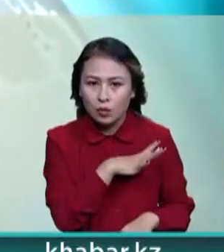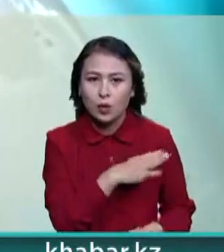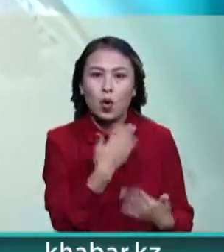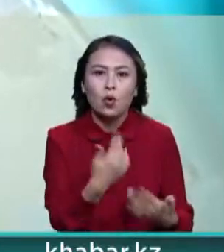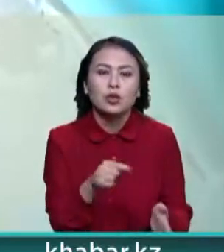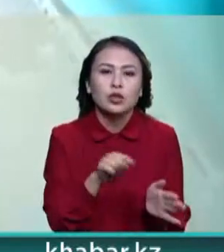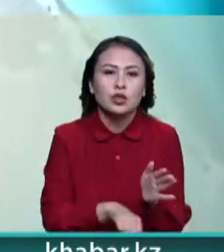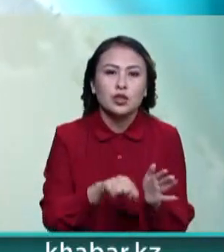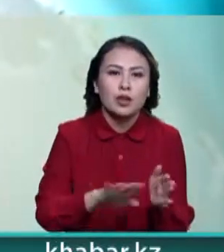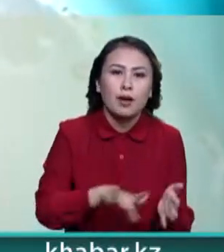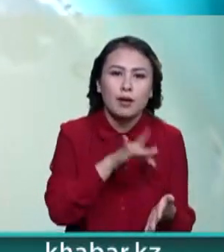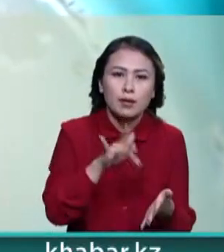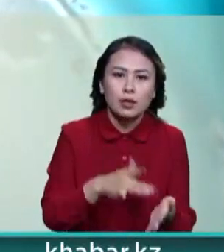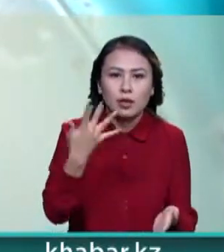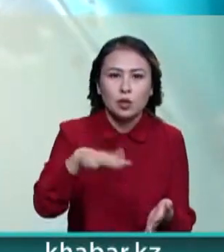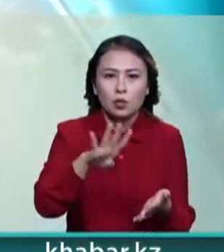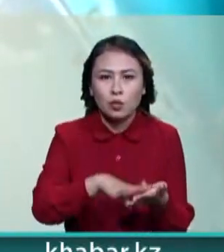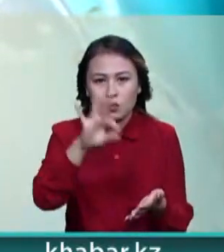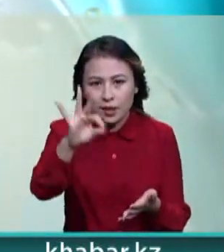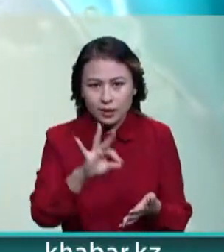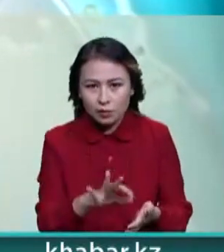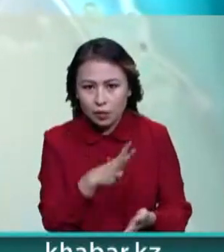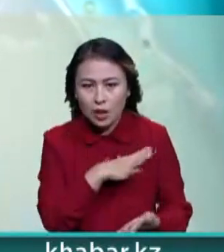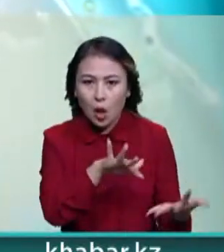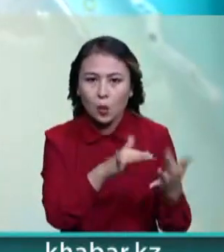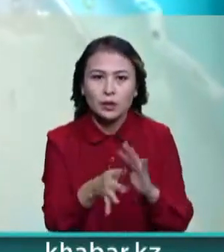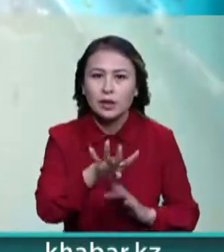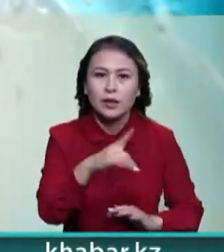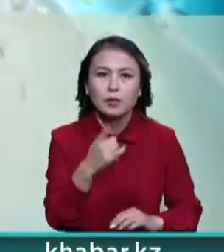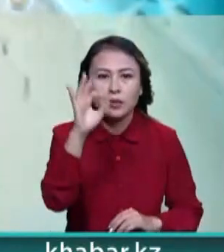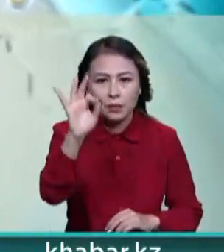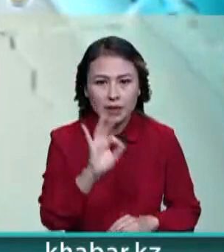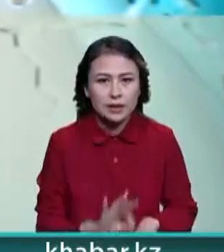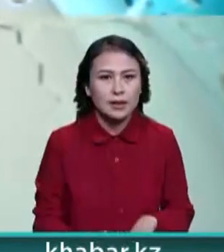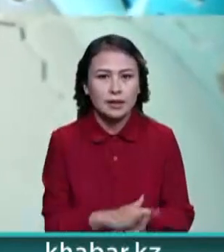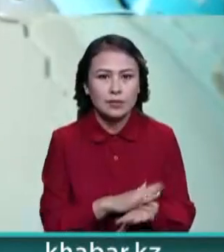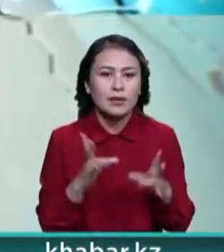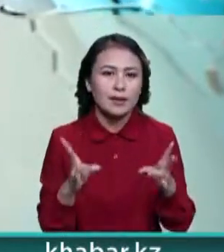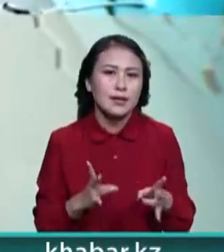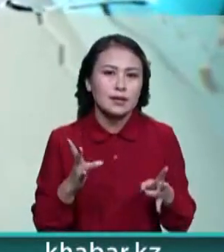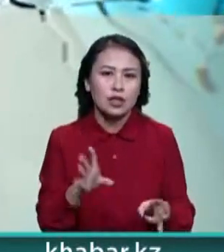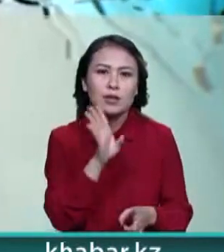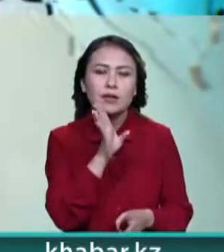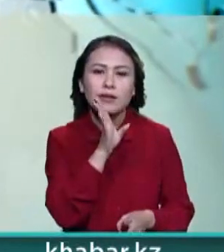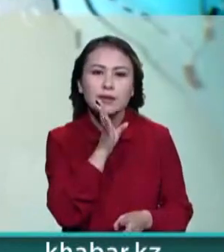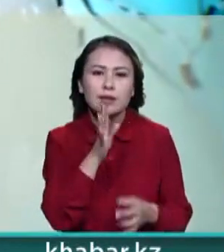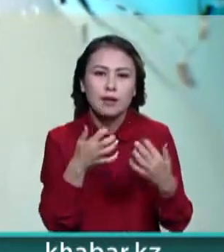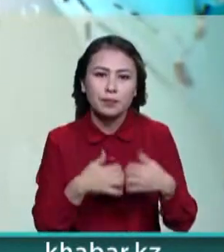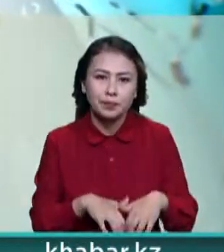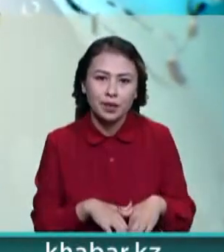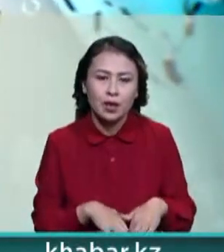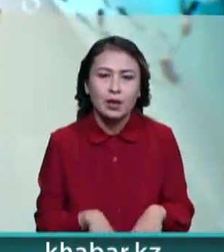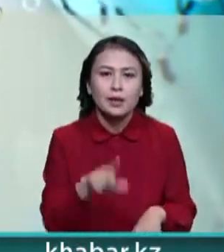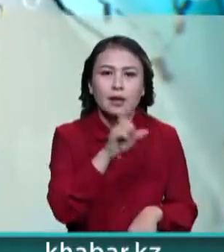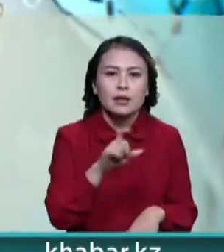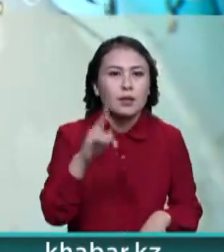18 767 500 адам болды. Оның ішінде қалалықтар 59% болса, ауылдықтар 41% құрайды. Елімізде нәзік